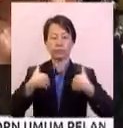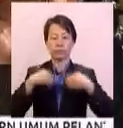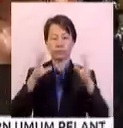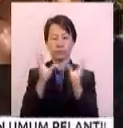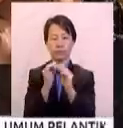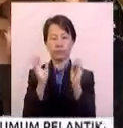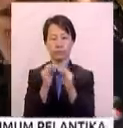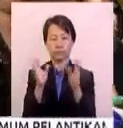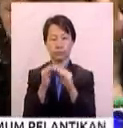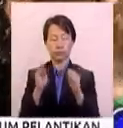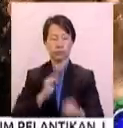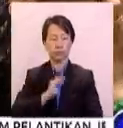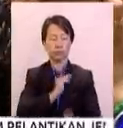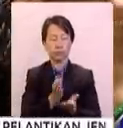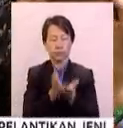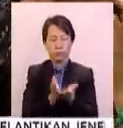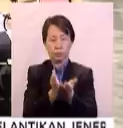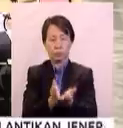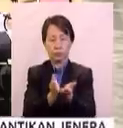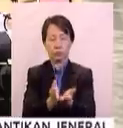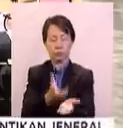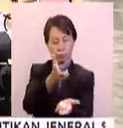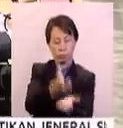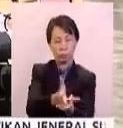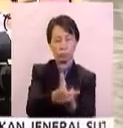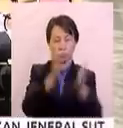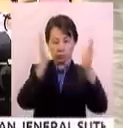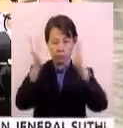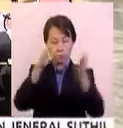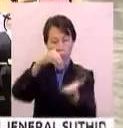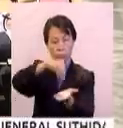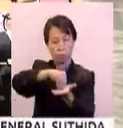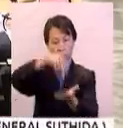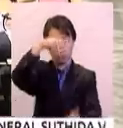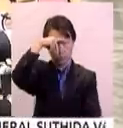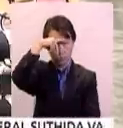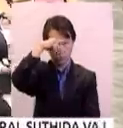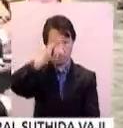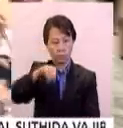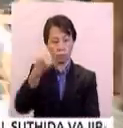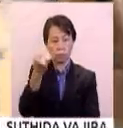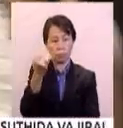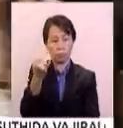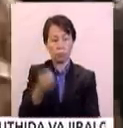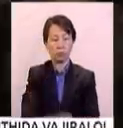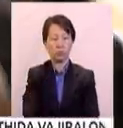mempengerusikan mesyuarat Majlis Perkapalan dan Pelabuhan Kebangsaan di Putrajaya.